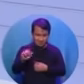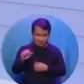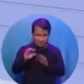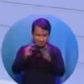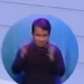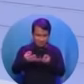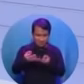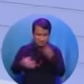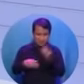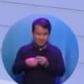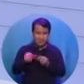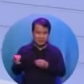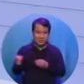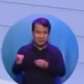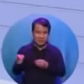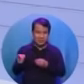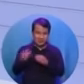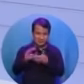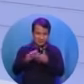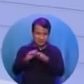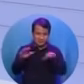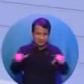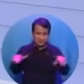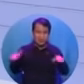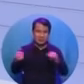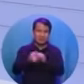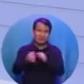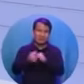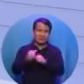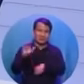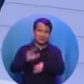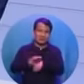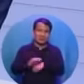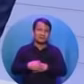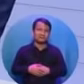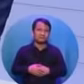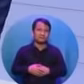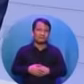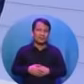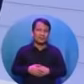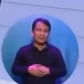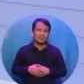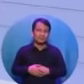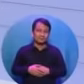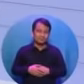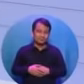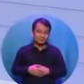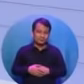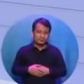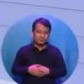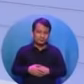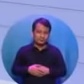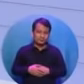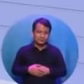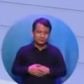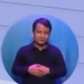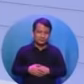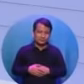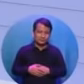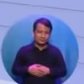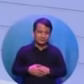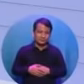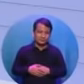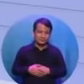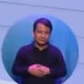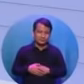po. Sa mga ka-church mate po namin. Okay. Sige. Ano pangalan po ng church nyo? Jesus is